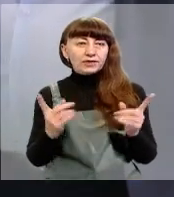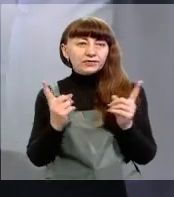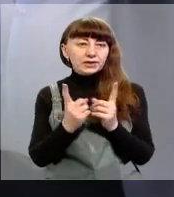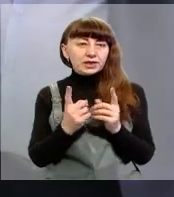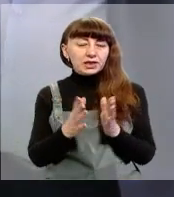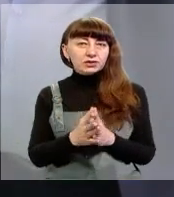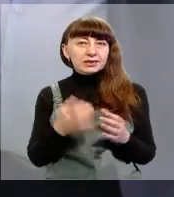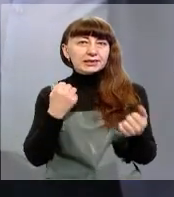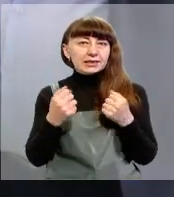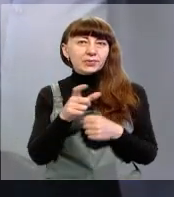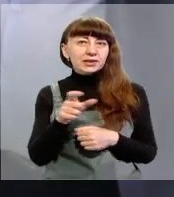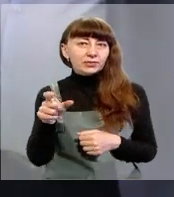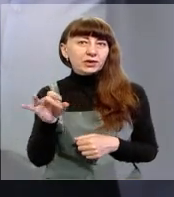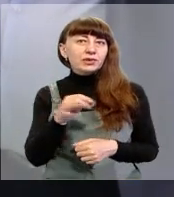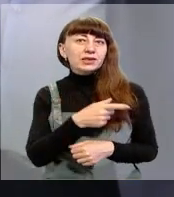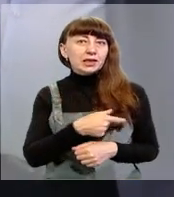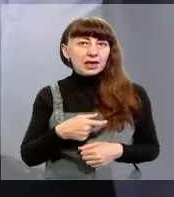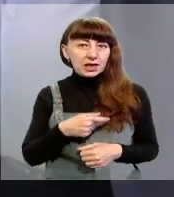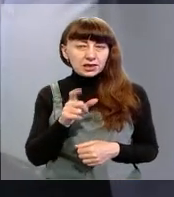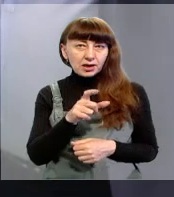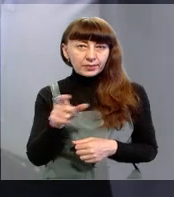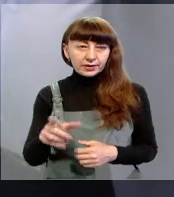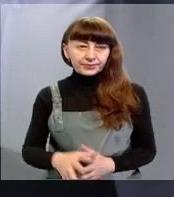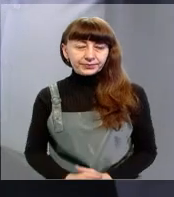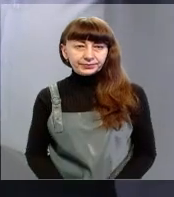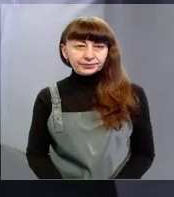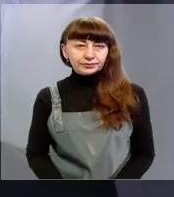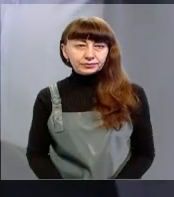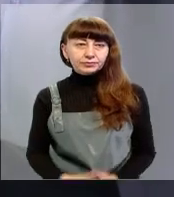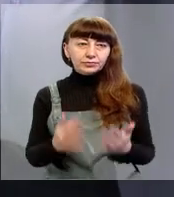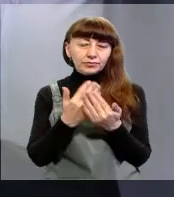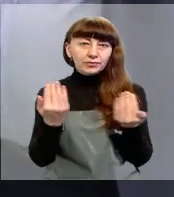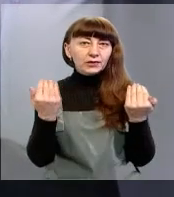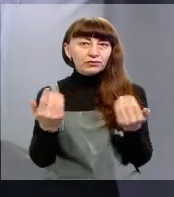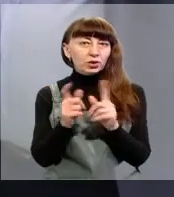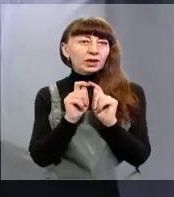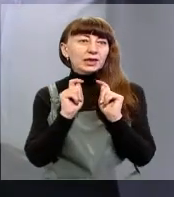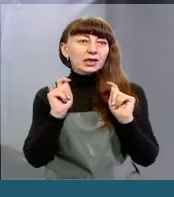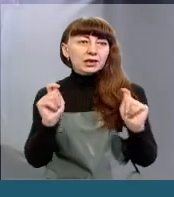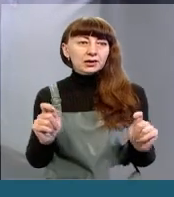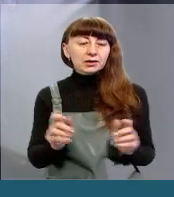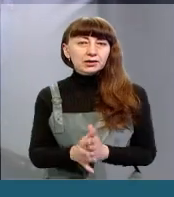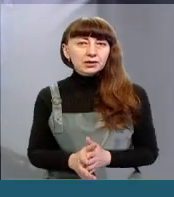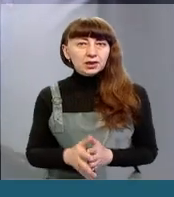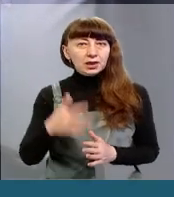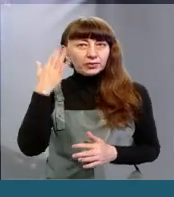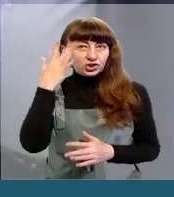Олимпиадаға, Азия ойындарына дайындалатын азаматтарға бір индивидуалдық жоспар